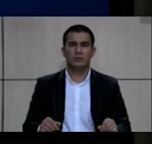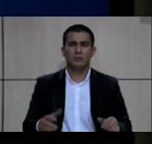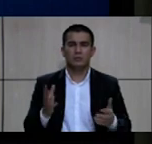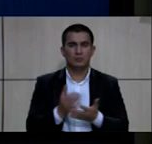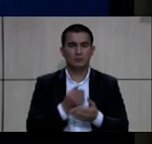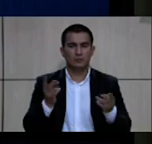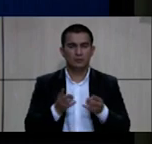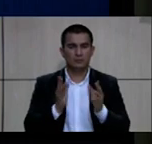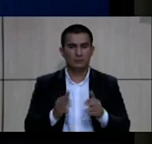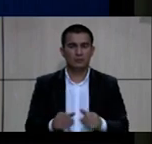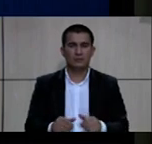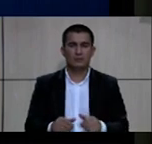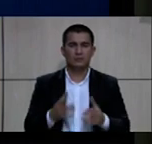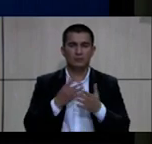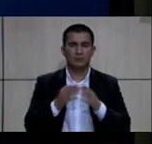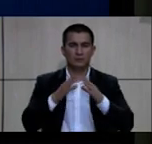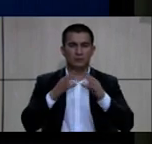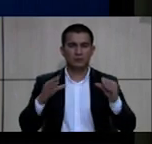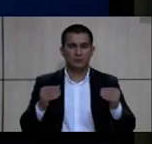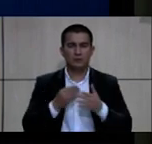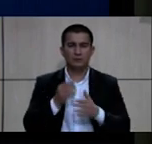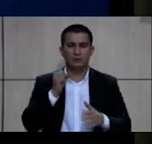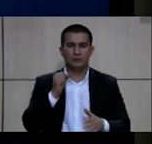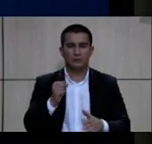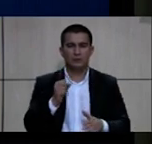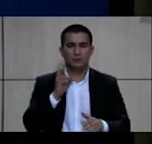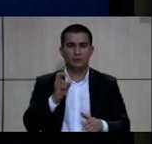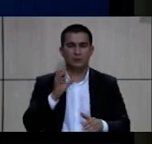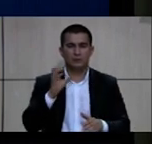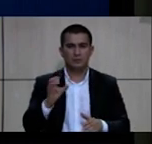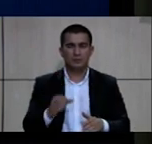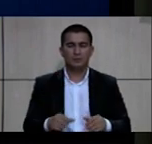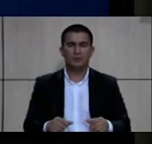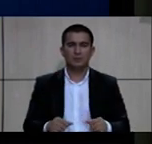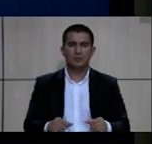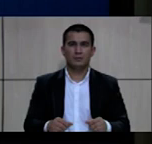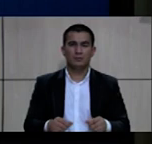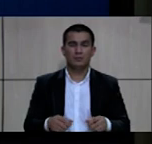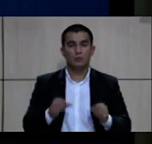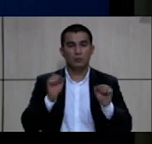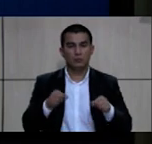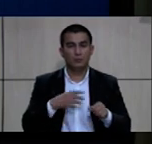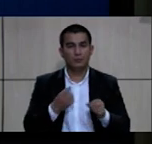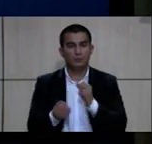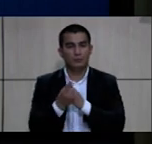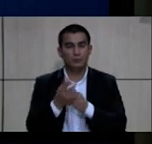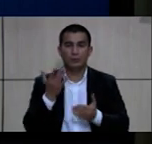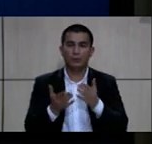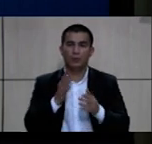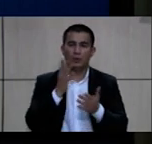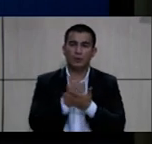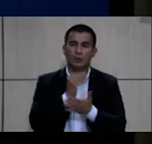Topish kerak. Uch burchak A, B, C mavjudmi yoki mavjud emasmi?